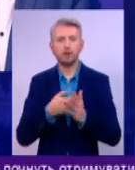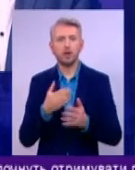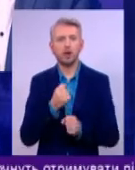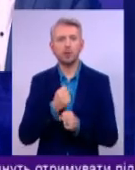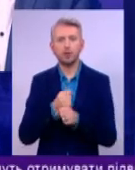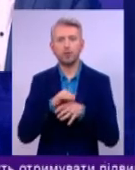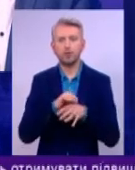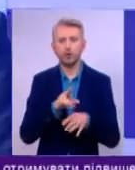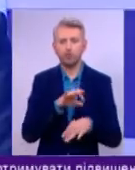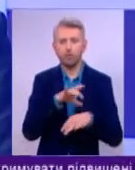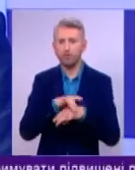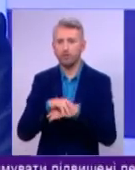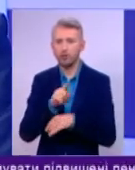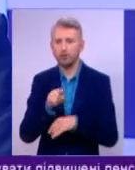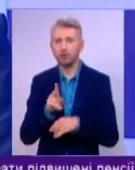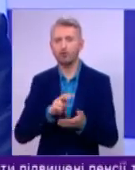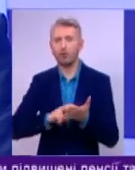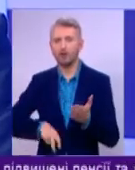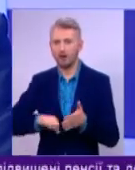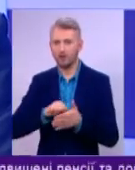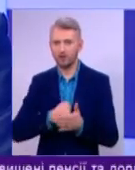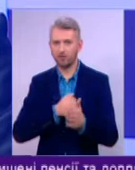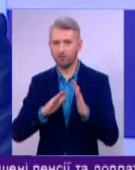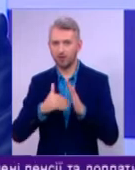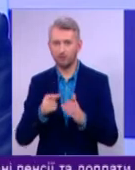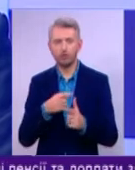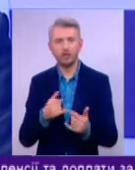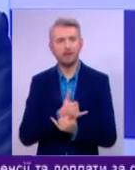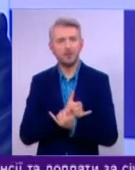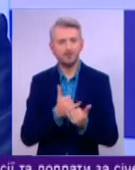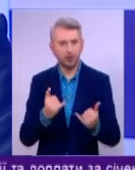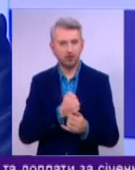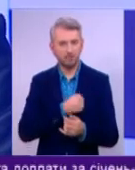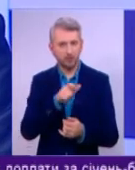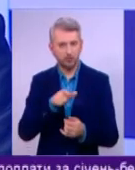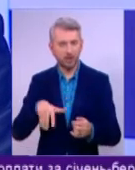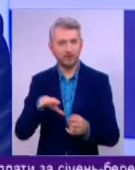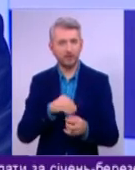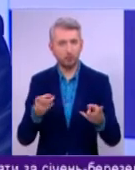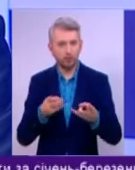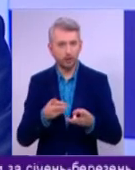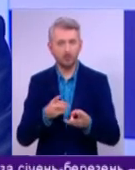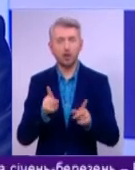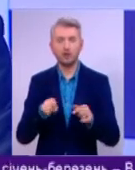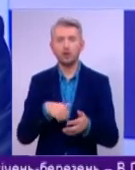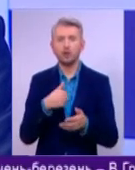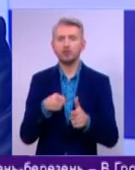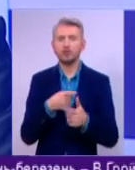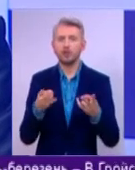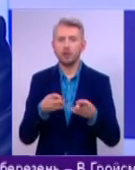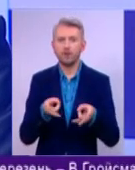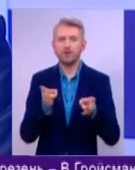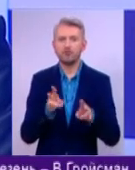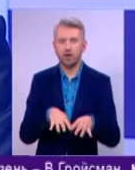робота проводиться по виявленню тих, хто ухиляється від призову, чи забезпечені призовники всім необхідним, а також, чи варто залишати